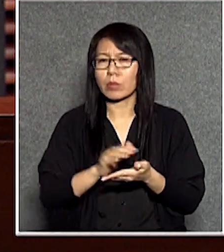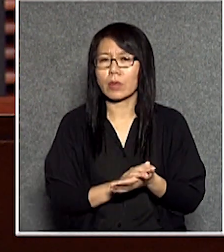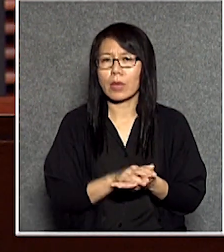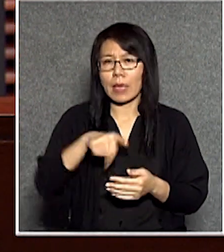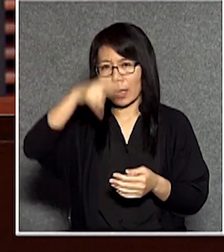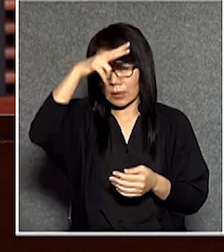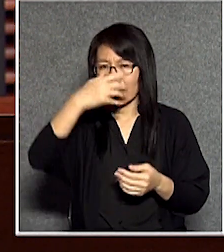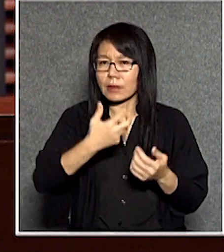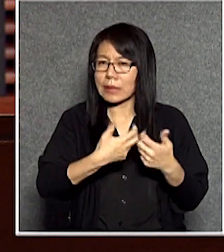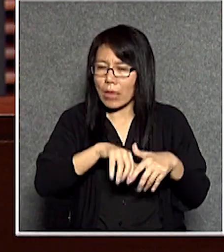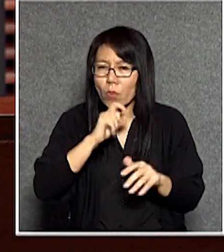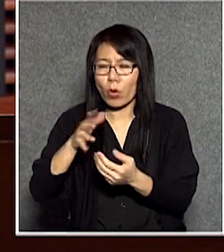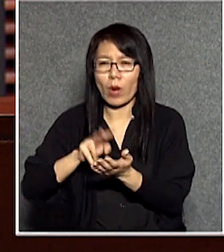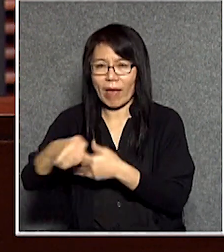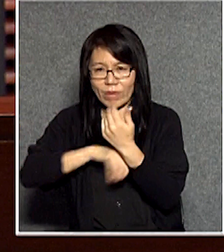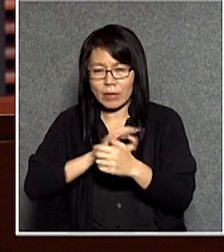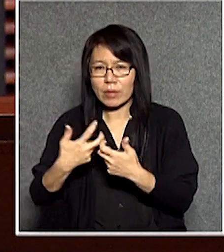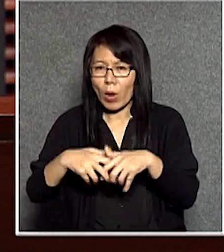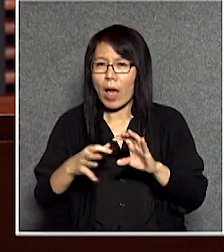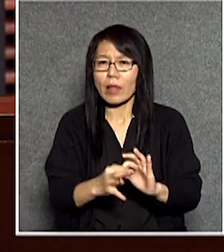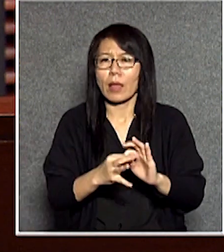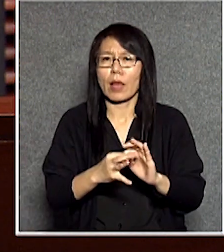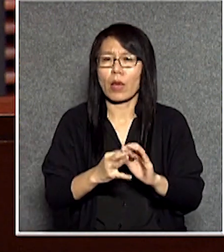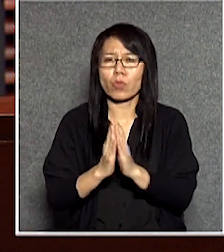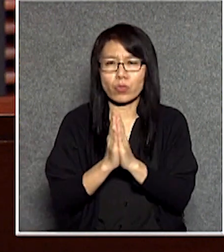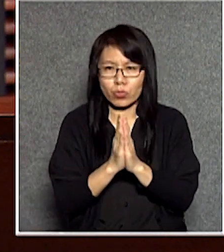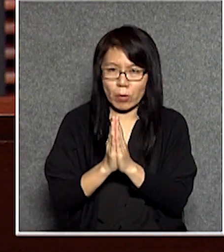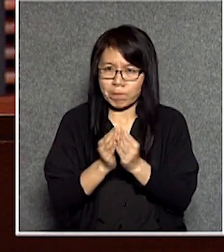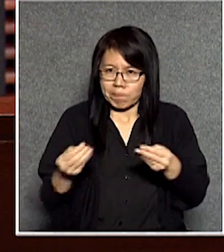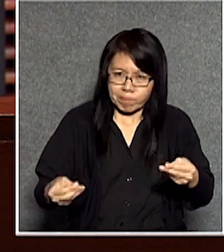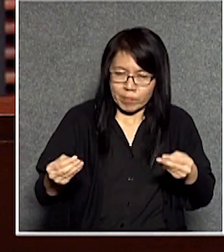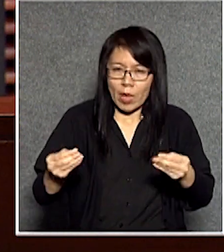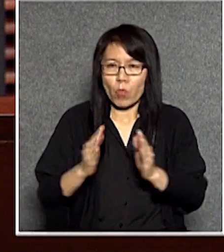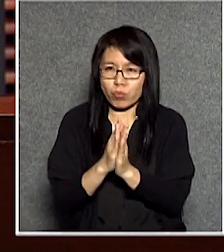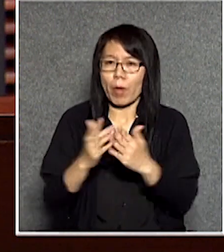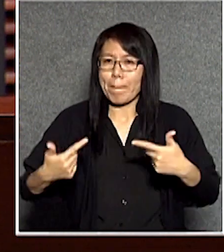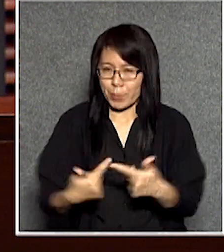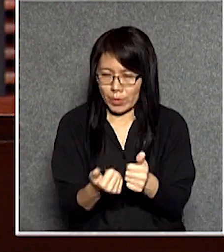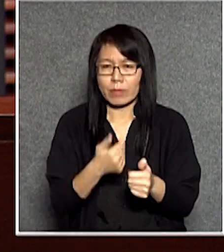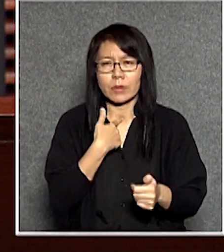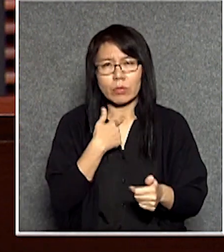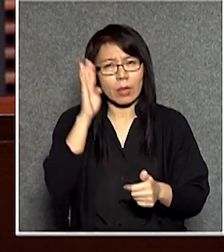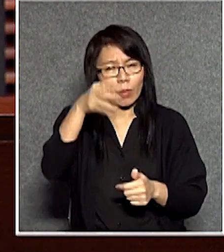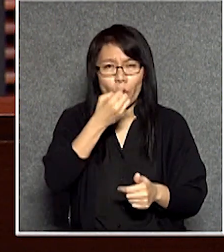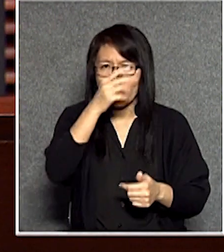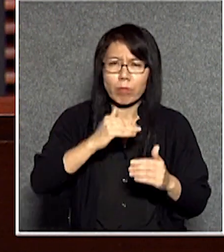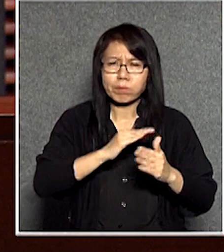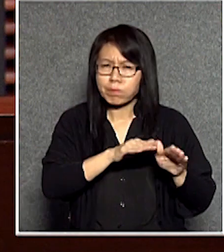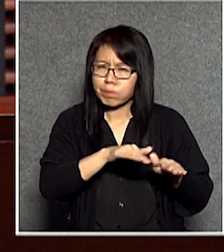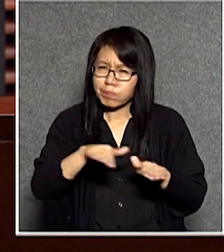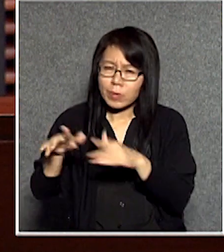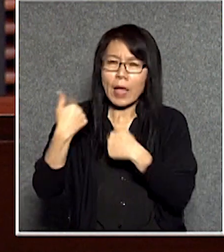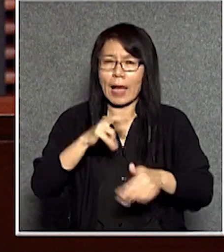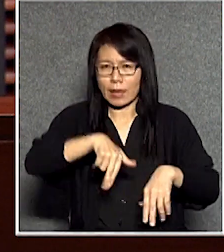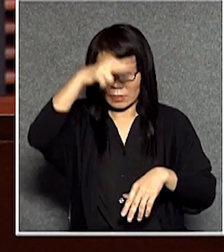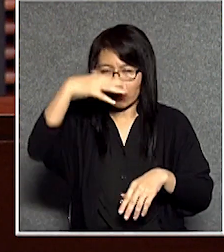機關和立法機關的關係應該是既相互相制衡，亦都互相配合。為了保持香港的穩定和行政效率，行